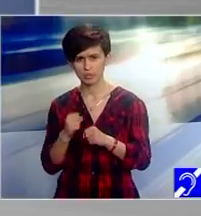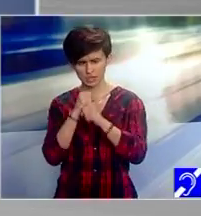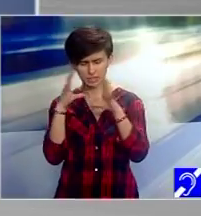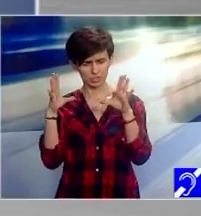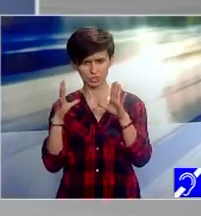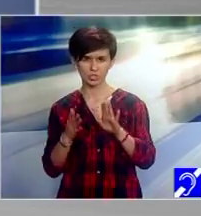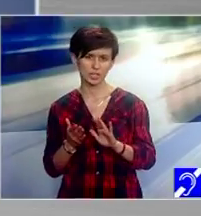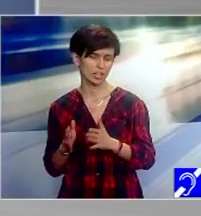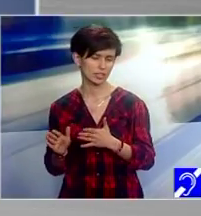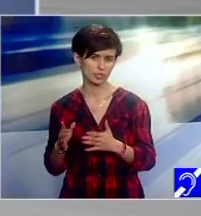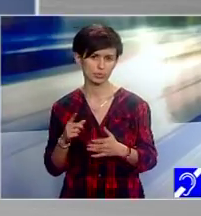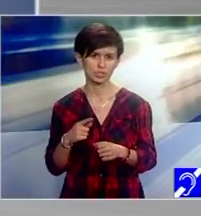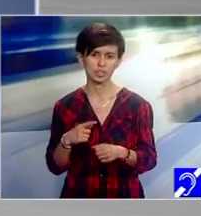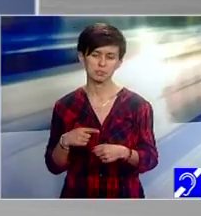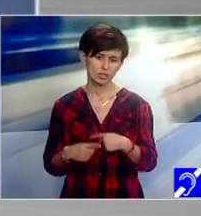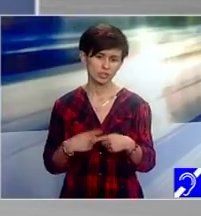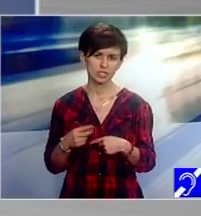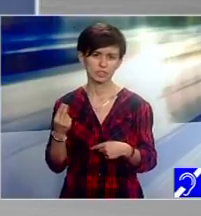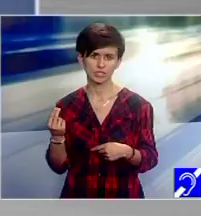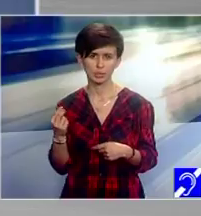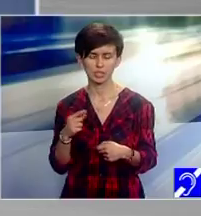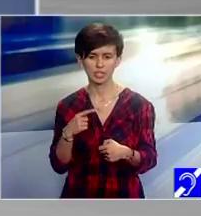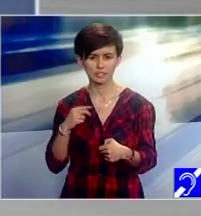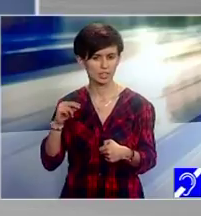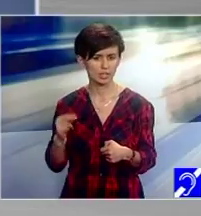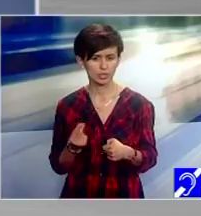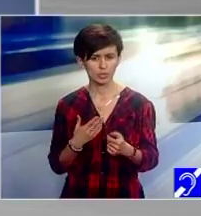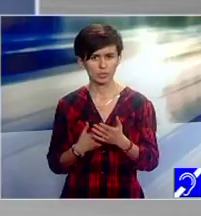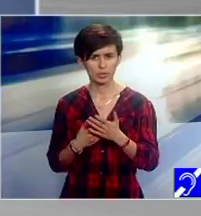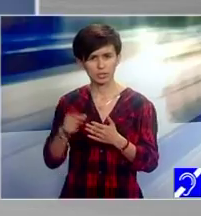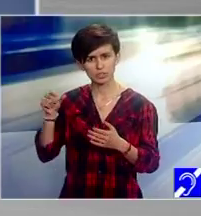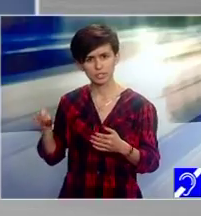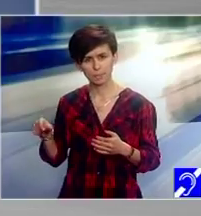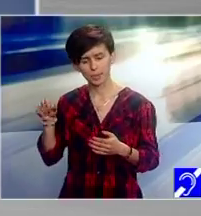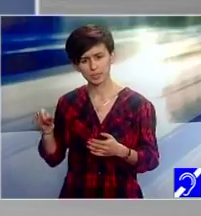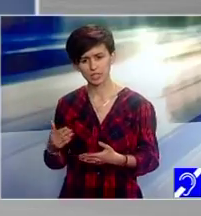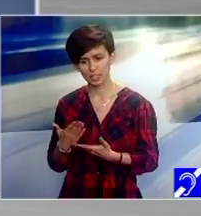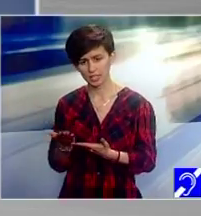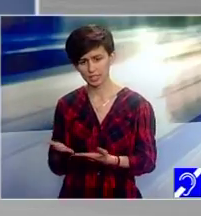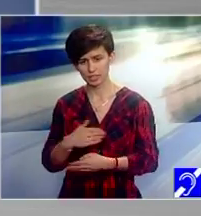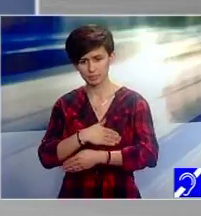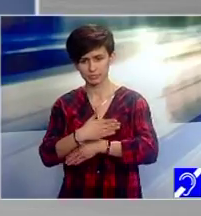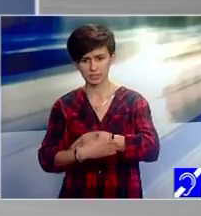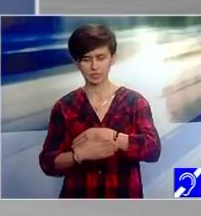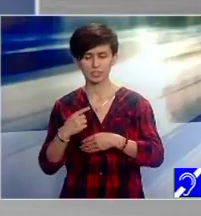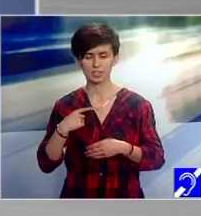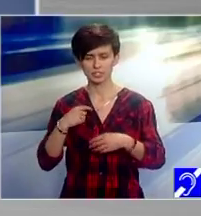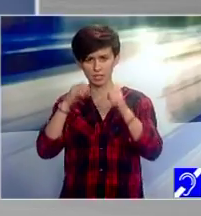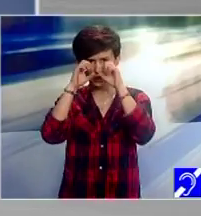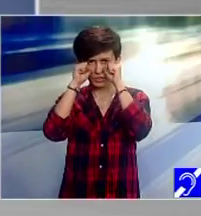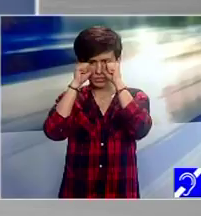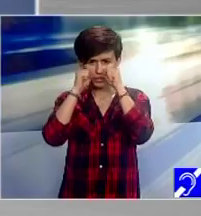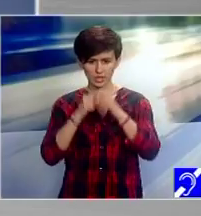bine. E inedit pentru că și chelnerii vor fi persoane cu deficiențe de vedere și să nu uităm că în mari capitale ale